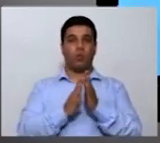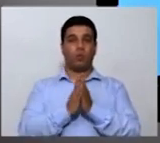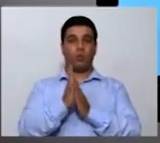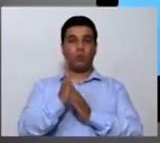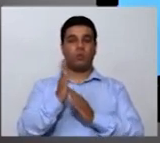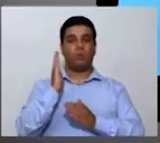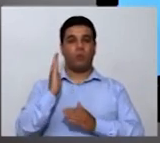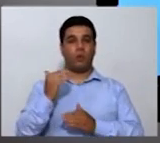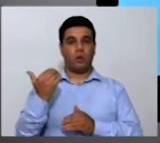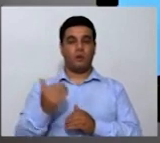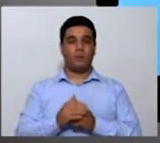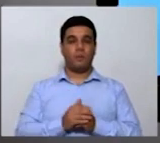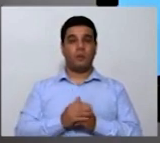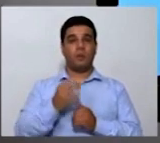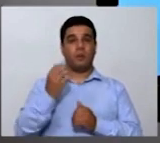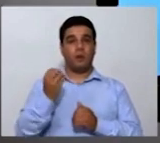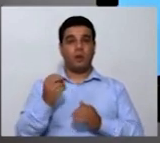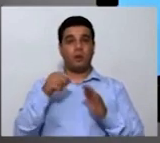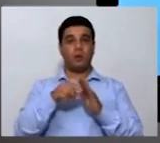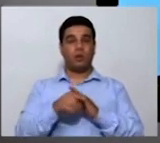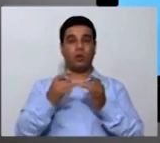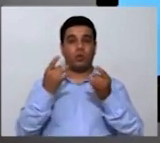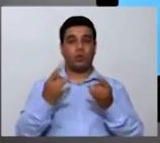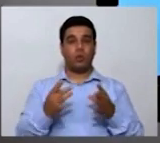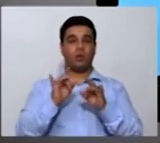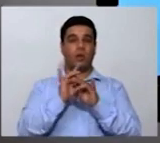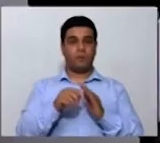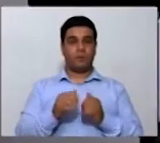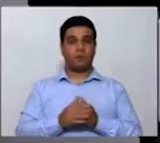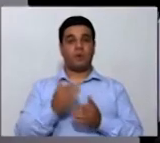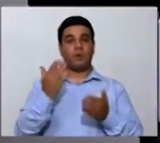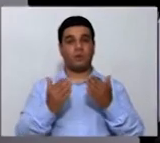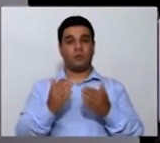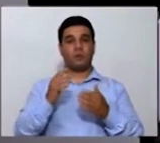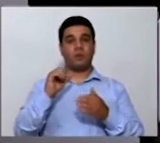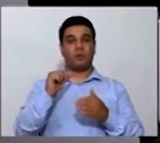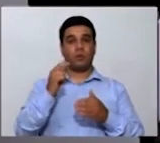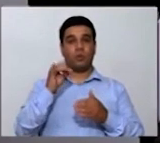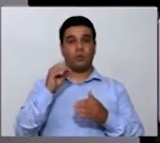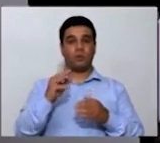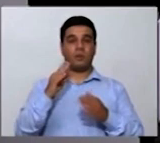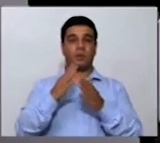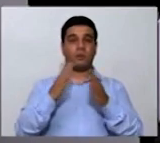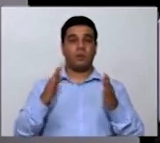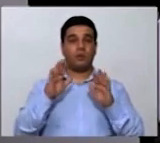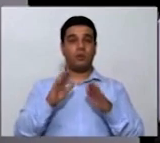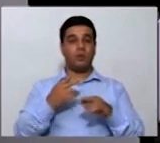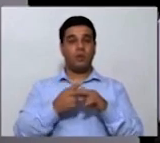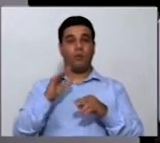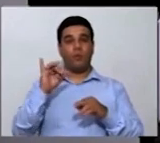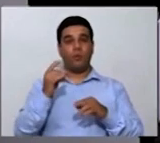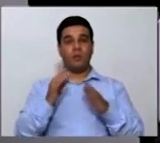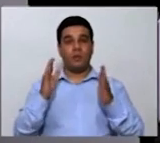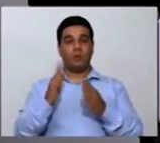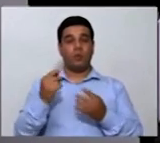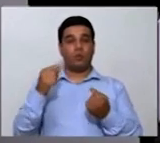o'suvchi bo'lar ekan. Ya'ni, soddaroq qilib aytsak, agar argumentning katta qiymatiga funksiyaning kichik